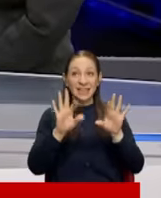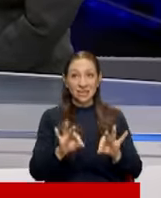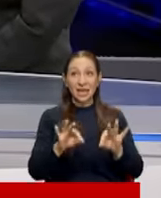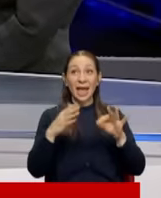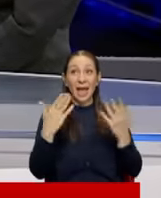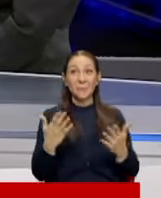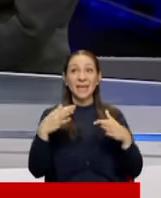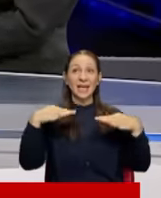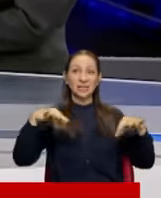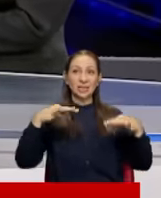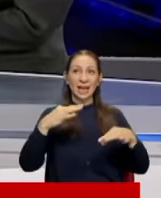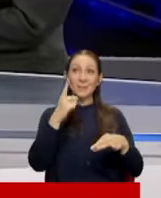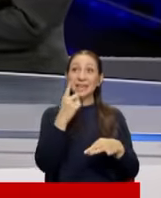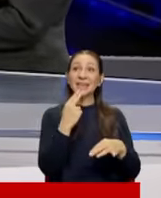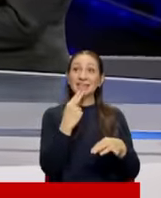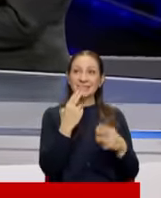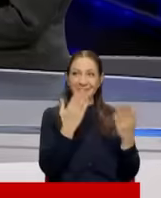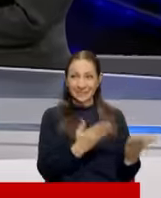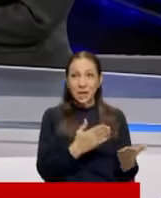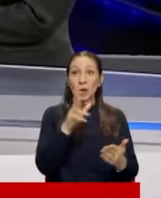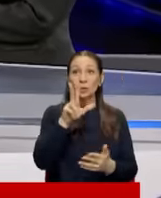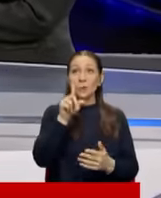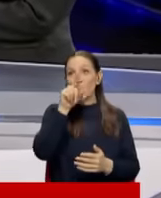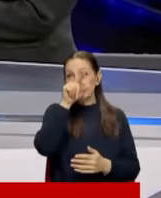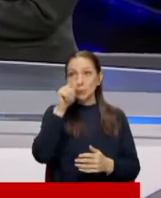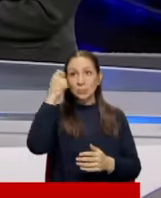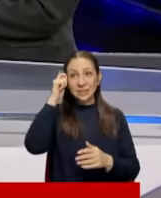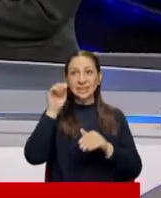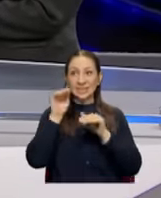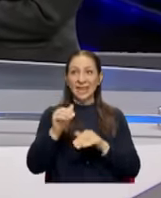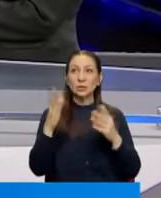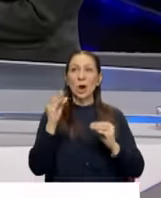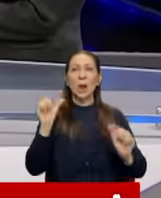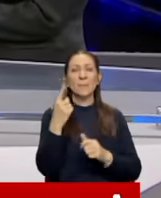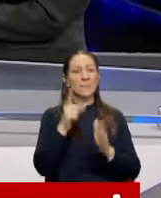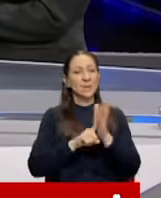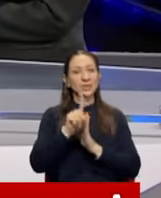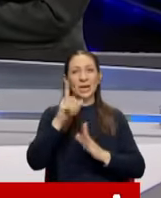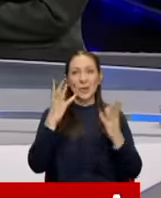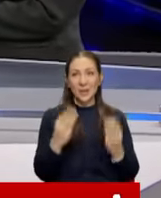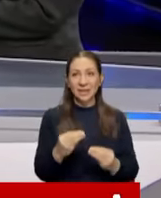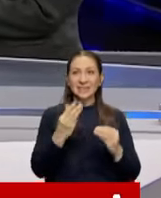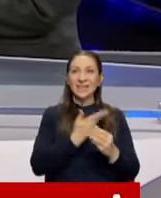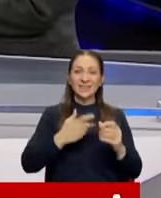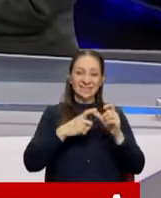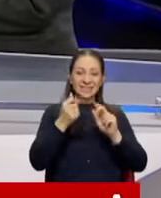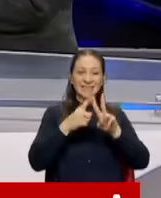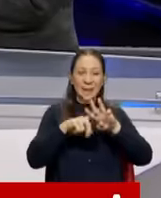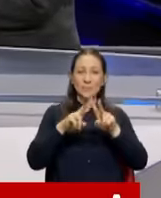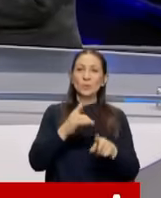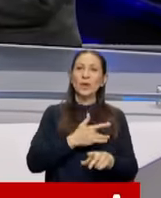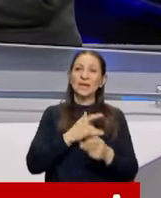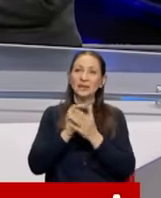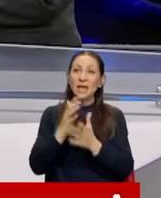eli değecek hem de Eskişehirli bir kadın 31 Mart'ta da üsküdarlılar desteğiyle çok önemli bir başarıya imza atan sevgilisi yine yürekten